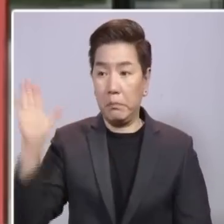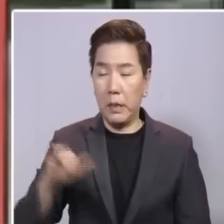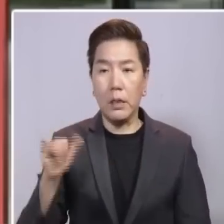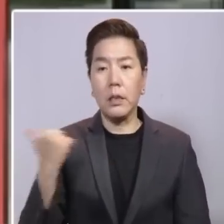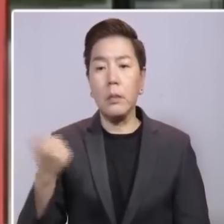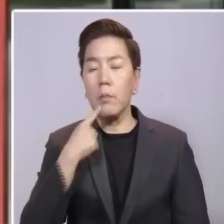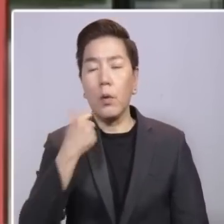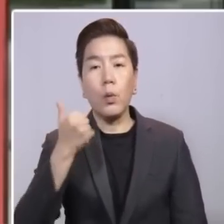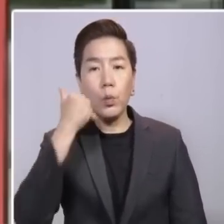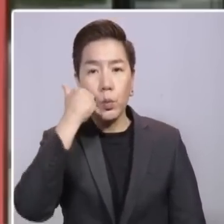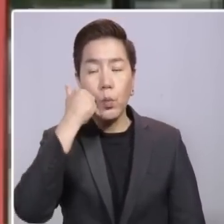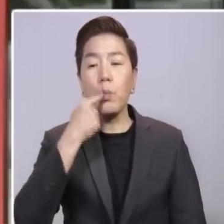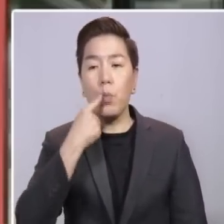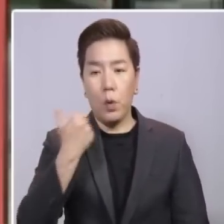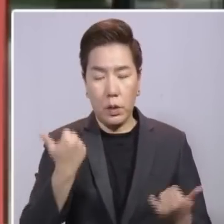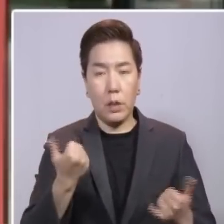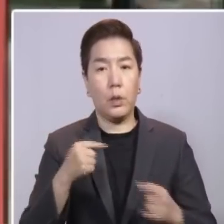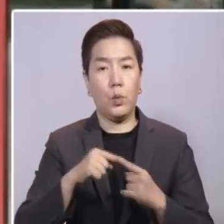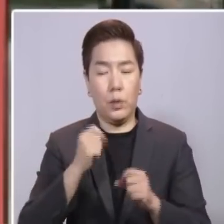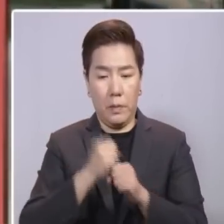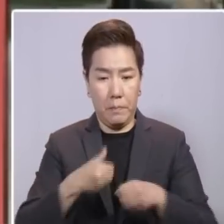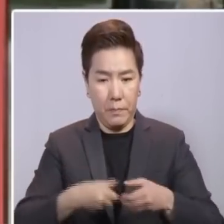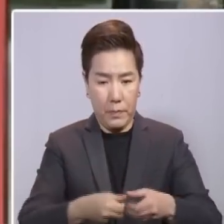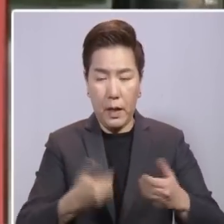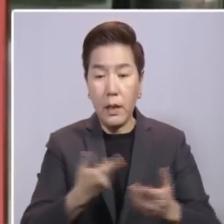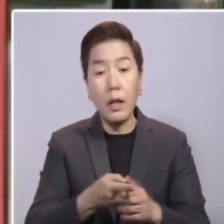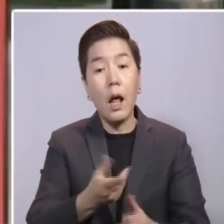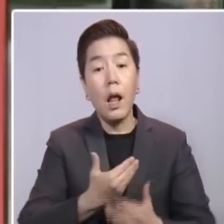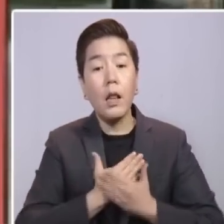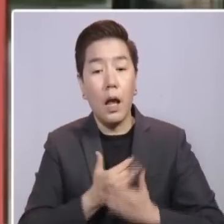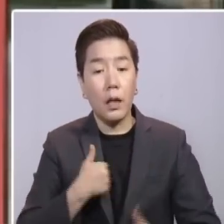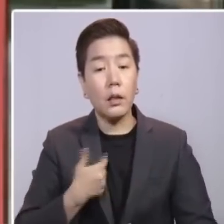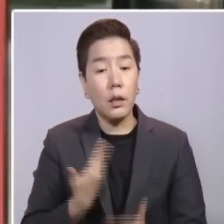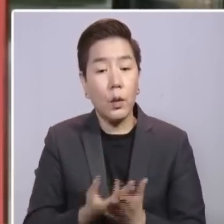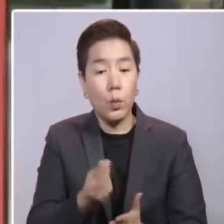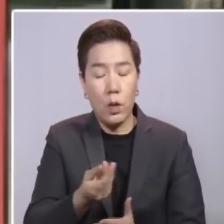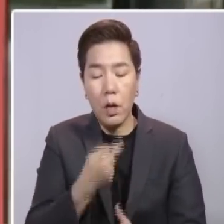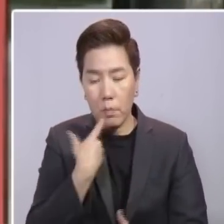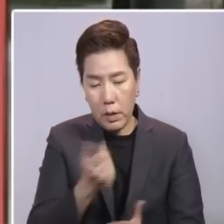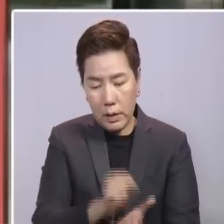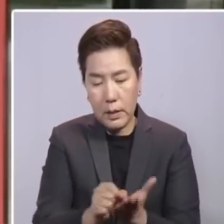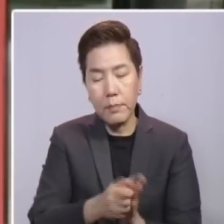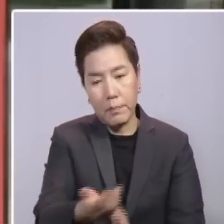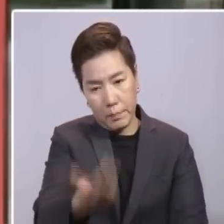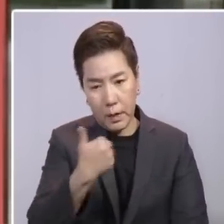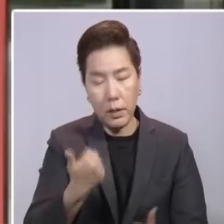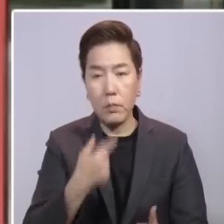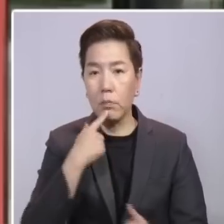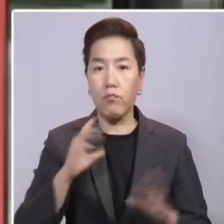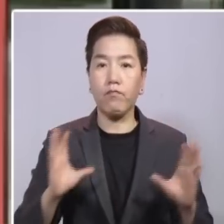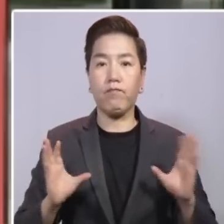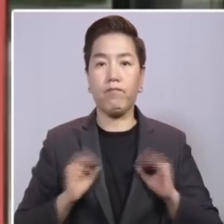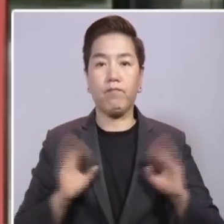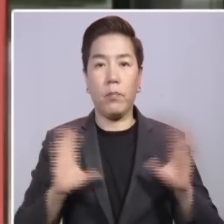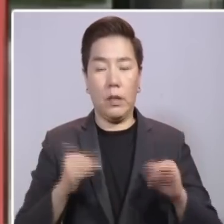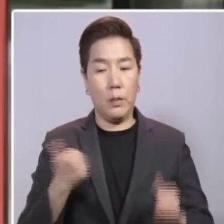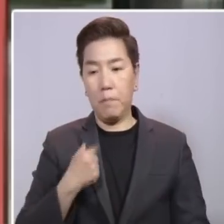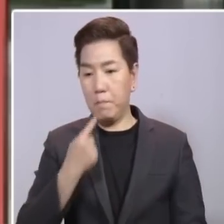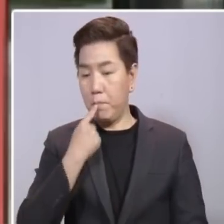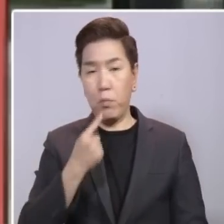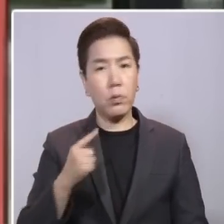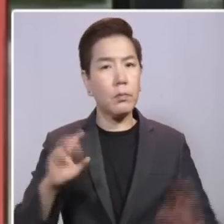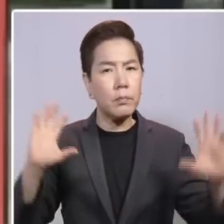ผ่านทางโทรศัพท์นะครับเจ้าของสำนวนเป้รักผู้การเท่าไหร่เป้เขียนมาเนี่ยนะฮะท่านปฏิเสธนะครับว่าท่านไม่ได้พูดประโย